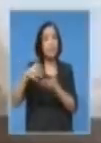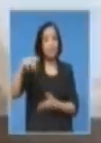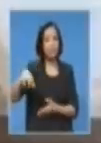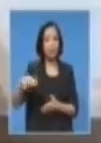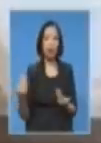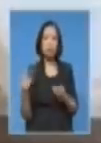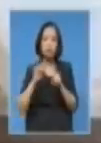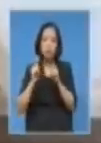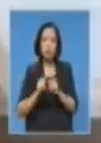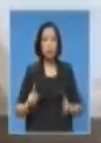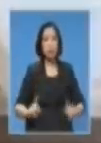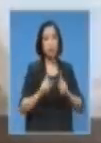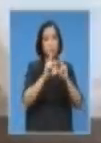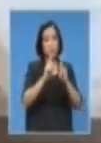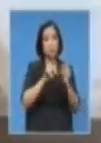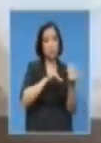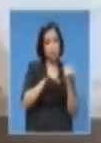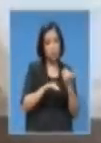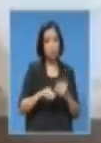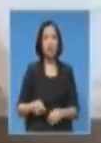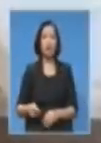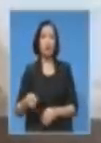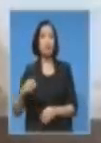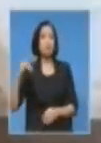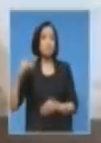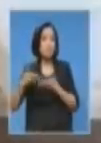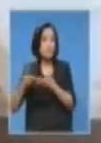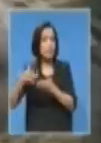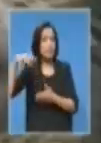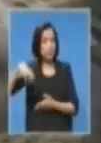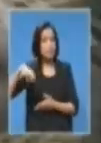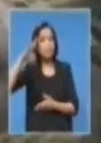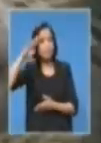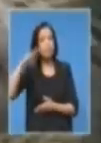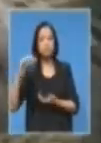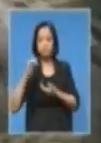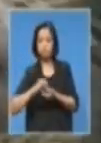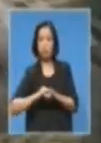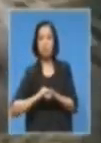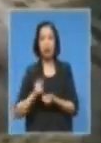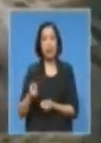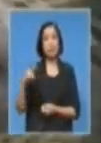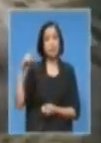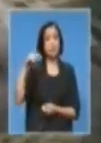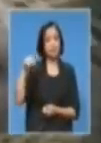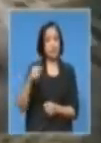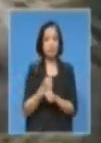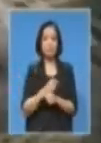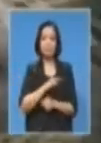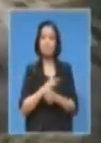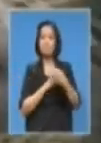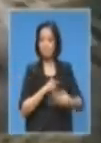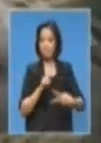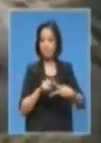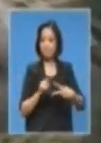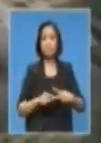ทรวงคมนาคมกับกองทัพเรือในต้นเดือนมิถุนายนนี้ครับเพื่อจะตกลงว่าสนามบินอุตภาวนั้นจะทำ2ภารกิจก็คือภ